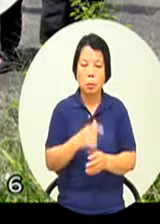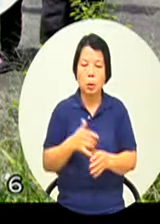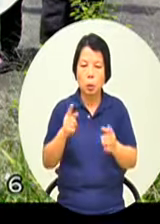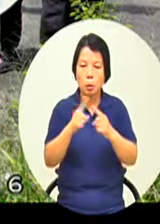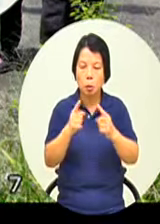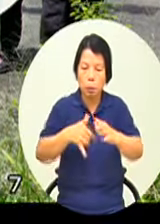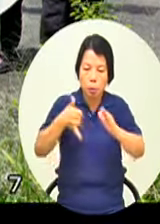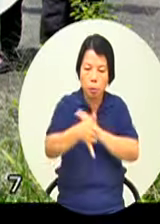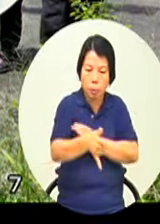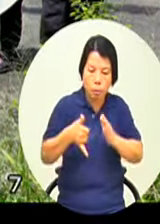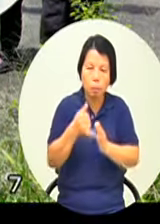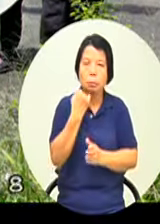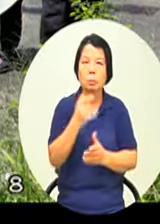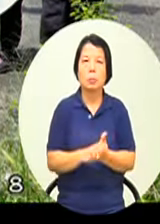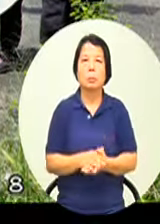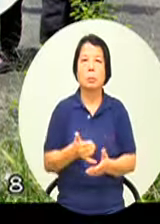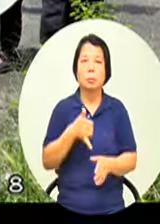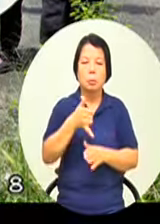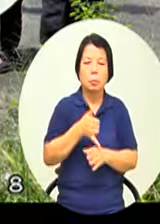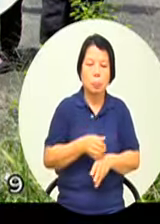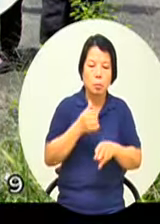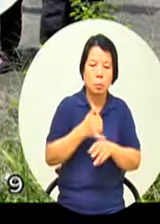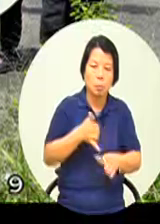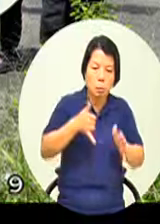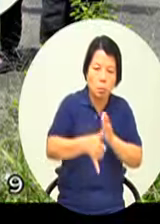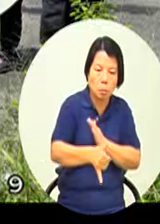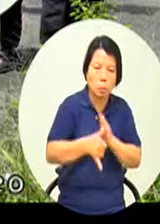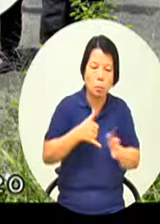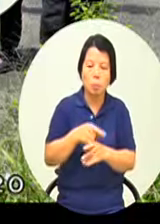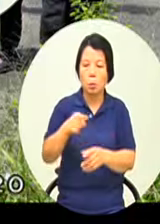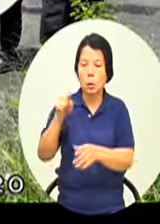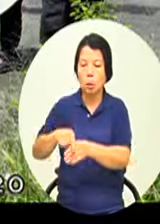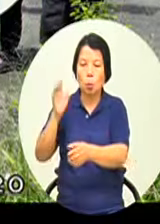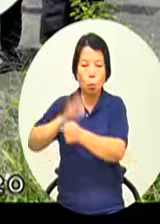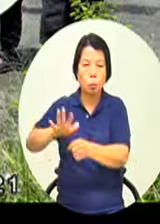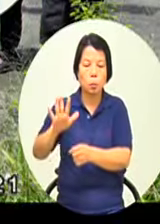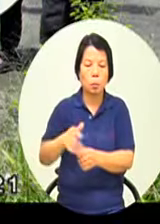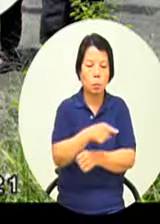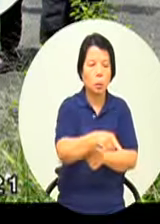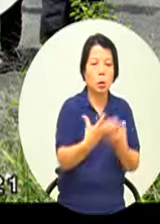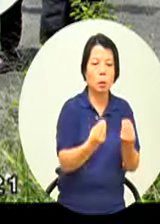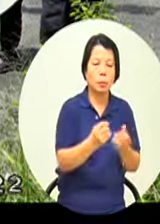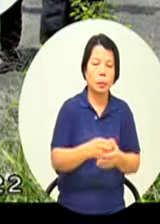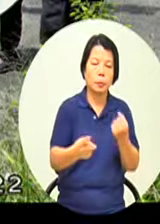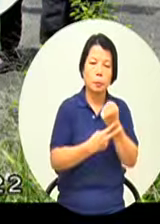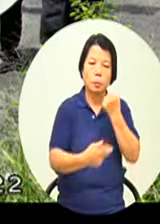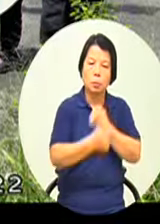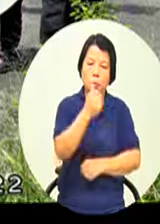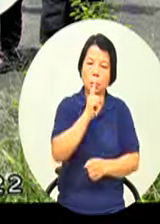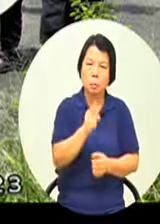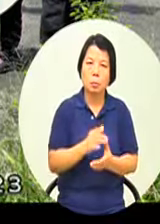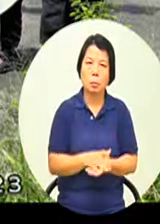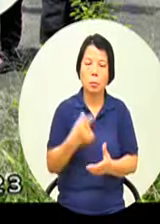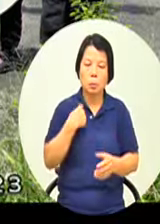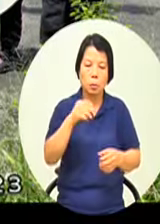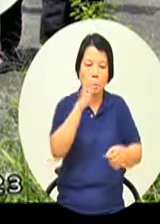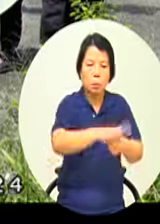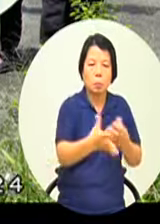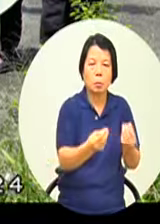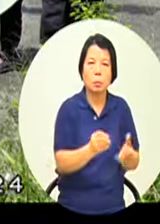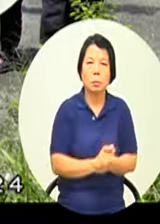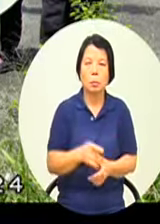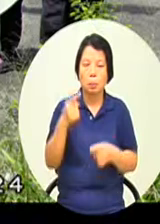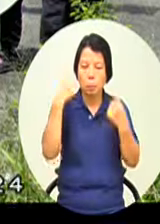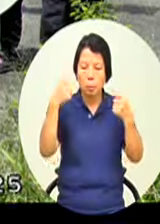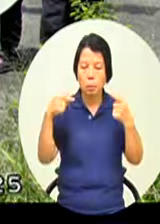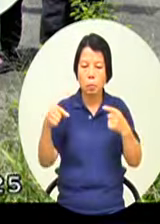口，所以每一次进出来，刚刚这边有铺的，这边没有铺。那里长一直在反映说，哈，因为一家不铺，二家有铺，他说常常